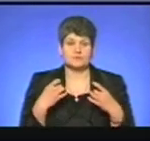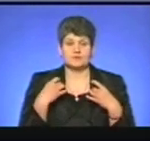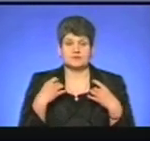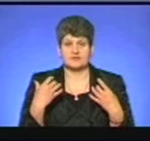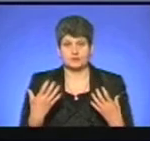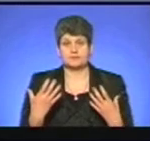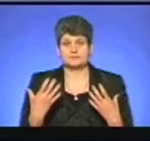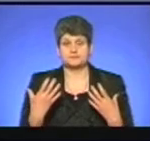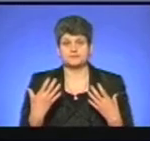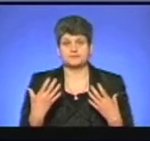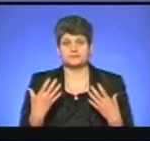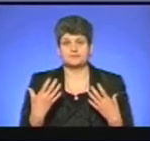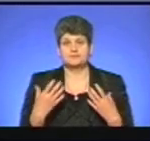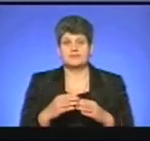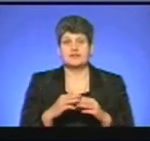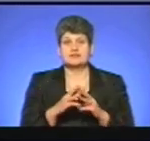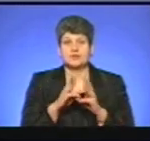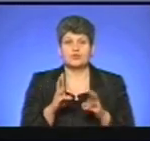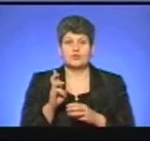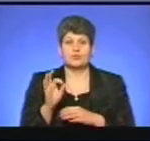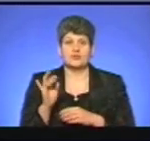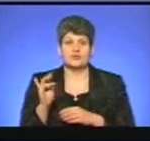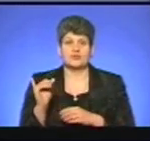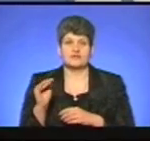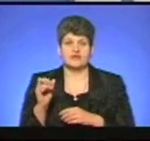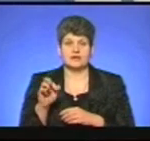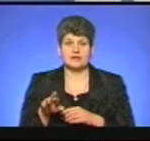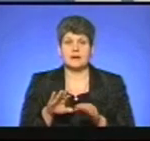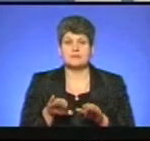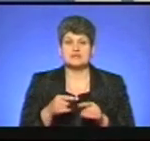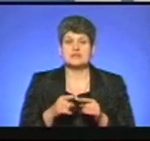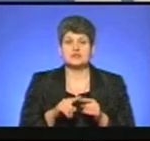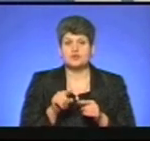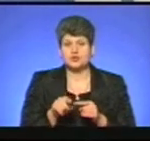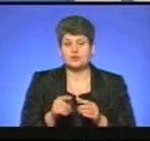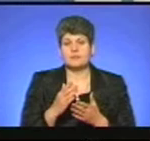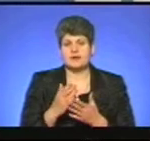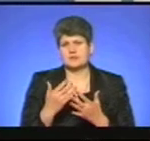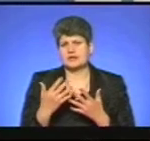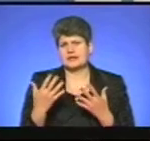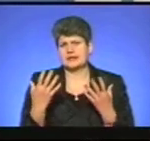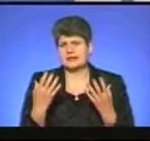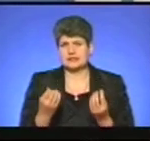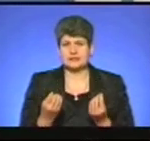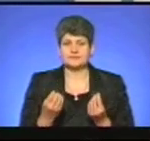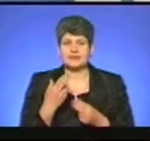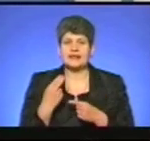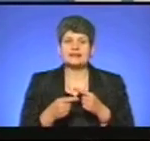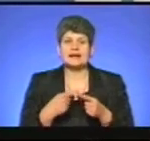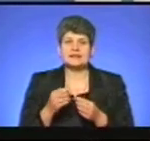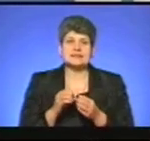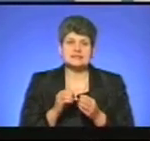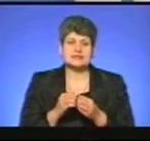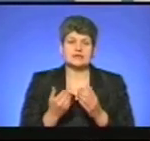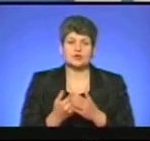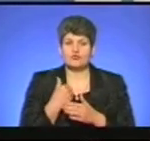посвяткувати все-таки святого Воніфатія. І після цього ми маємо декілька днів традиційних новорічних